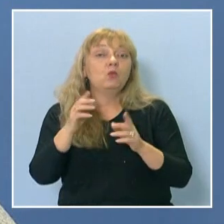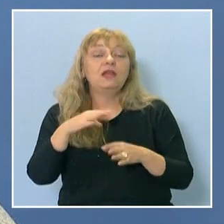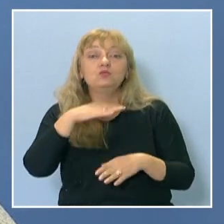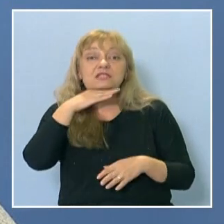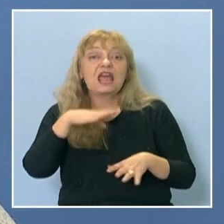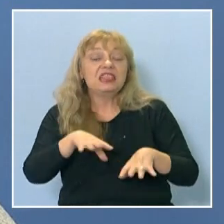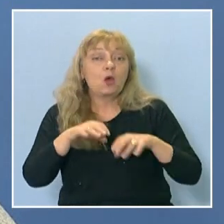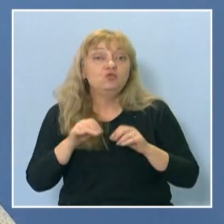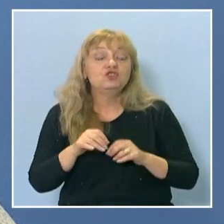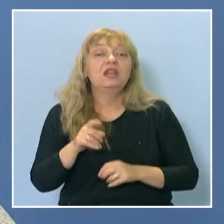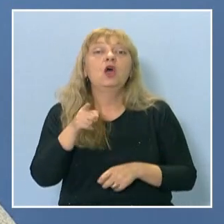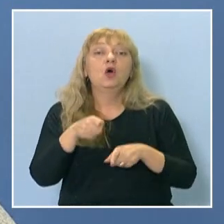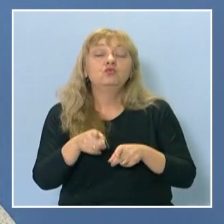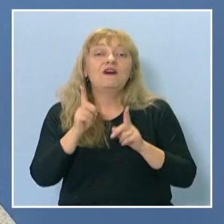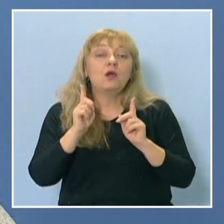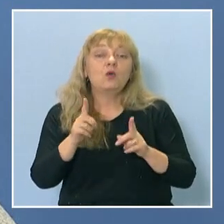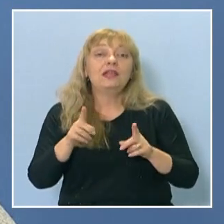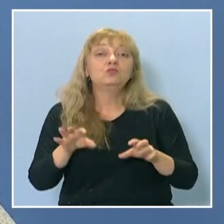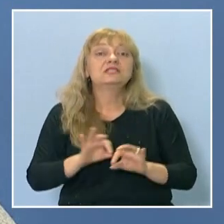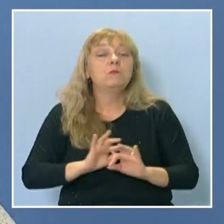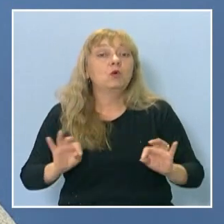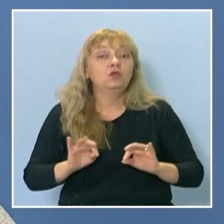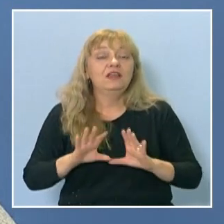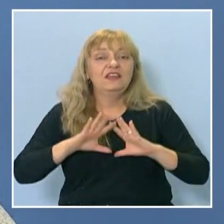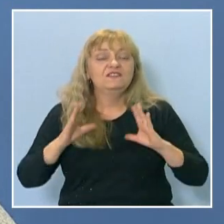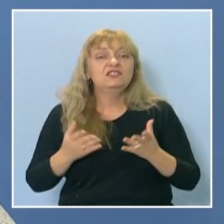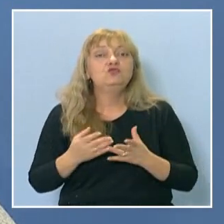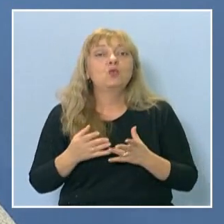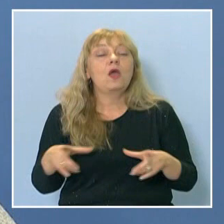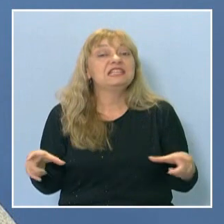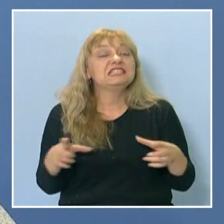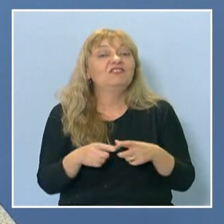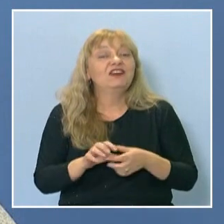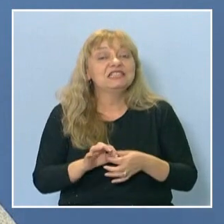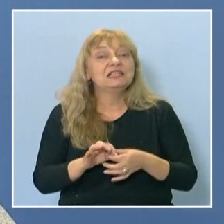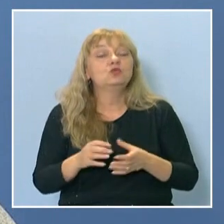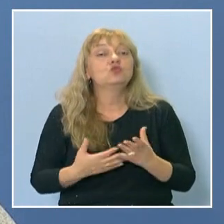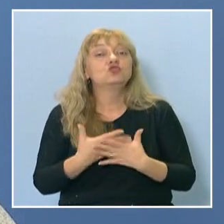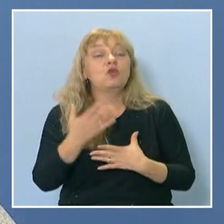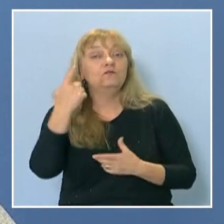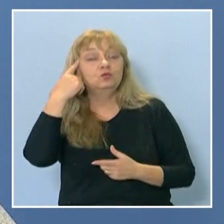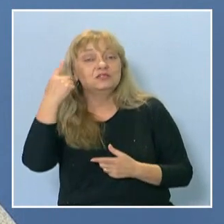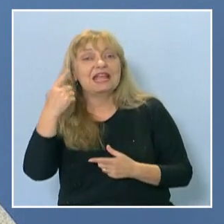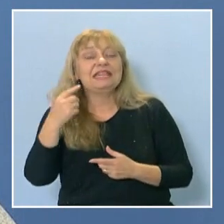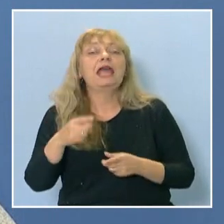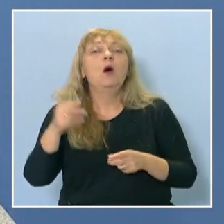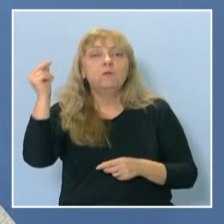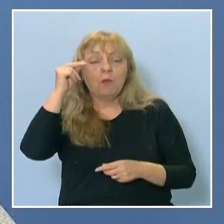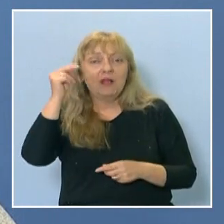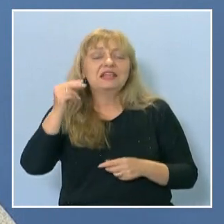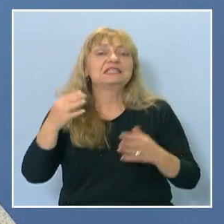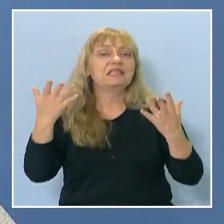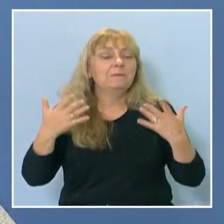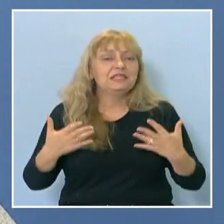което са подготвили. Всичко е обвързано с новото знание, което получават и по български, и по математика, и по четене. По четене